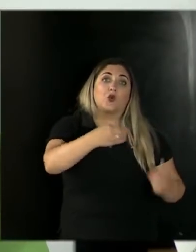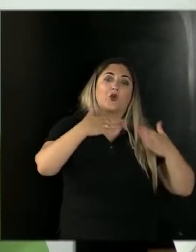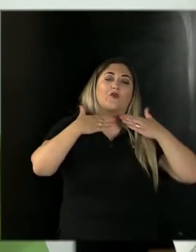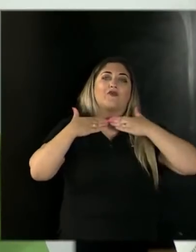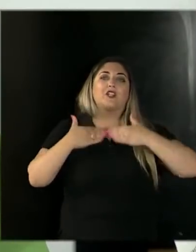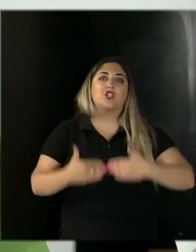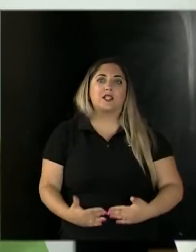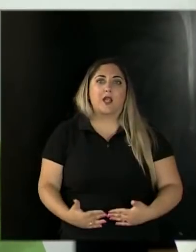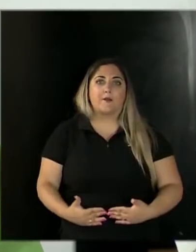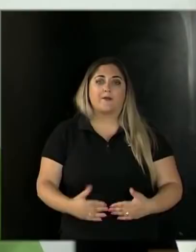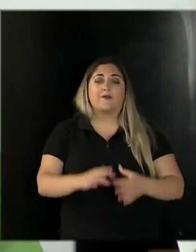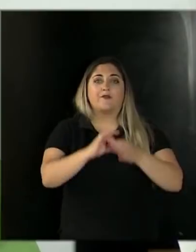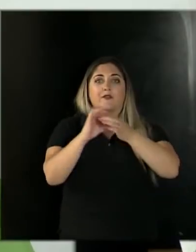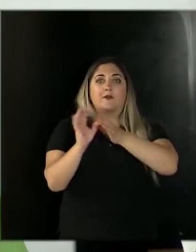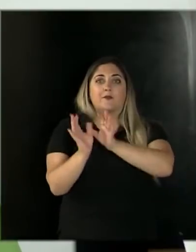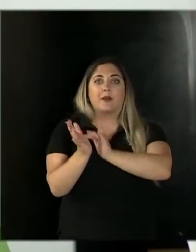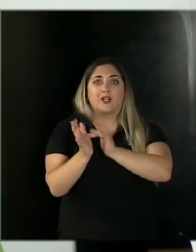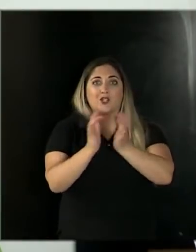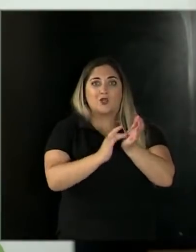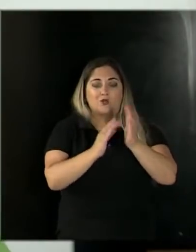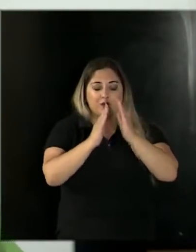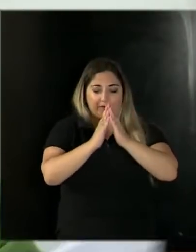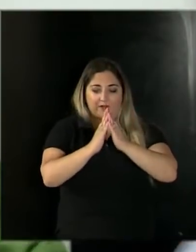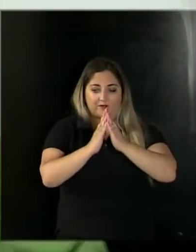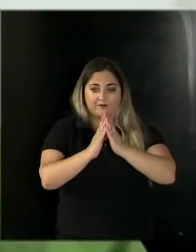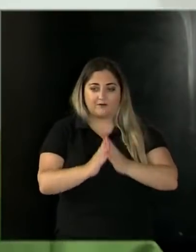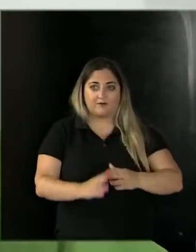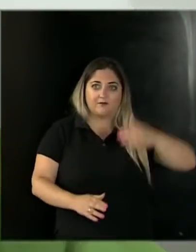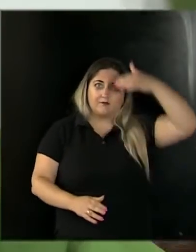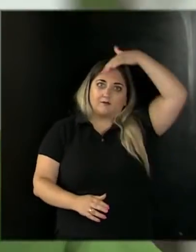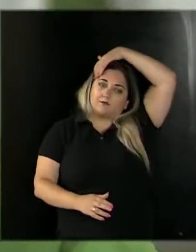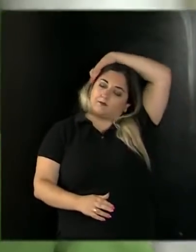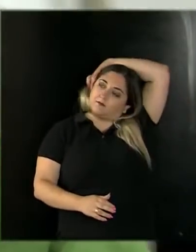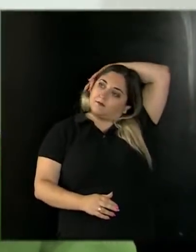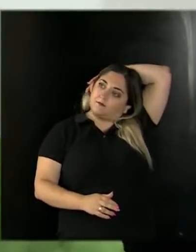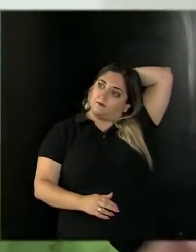fil-ġisem bi Kristu Sidna.